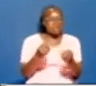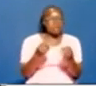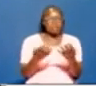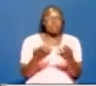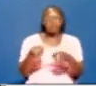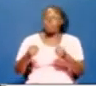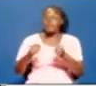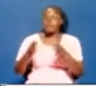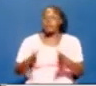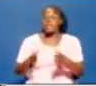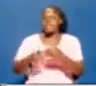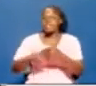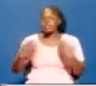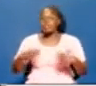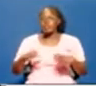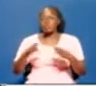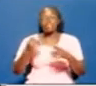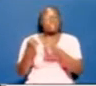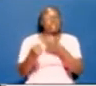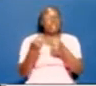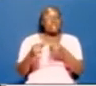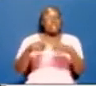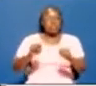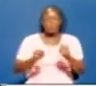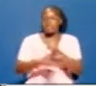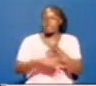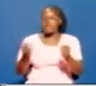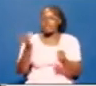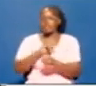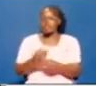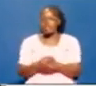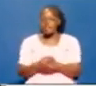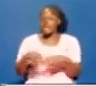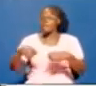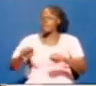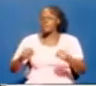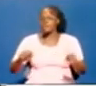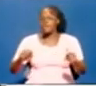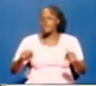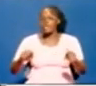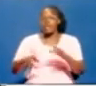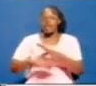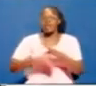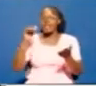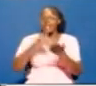wameuawa na pikipiki zao zinaibiwa, na pikipiki haizipatikani.